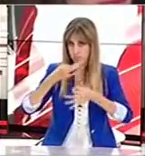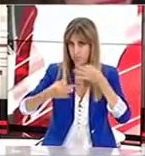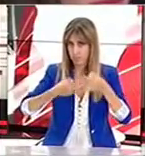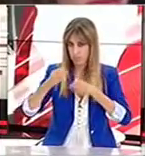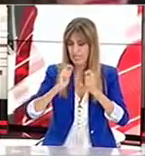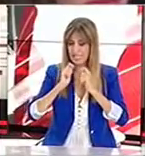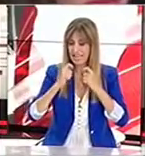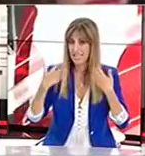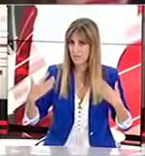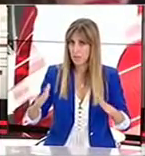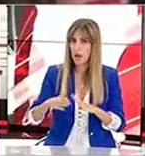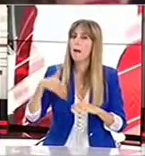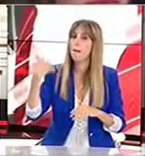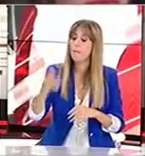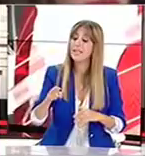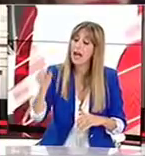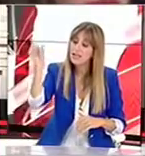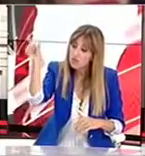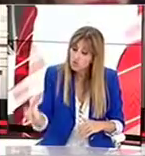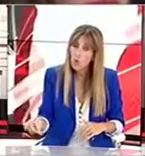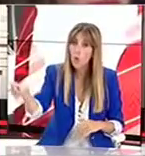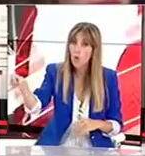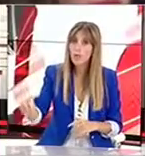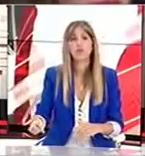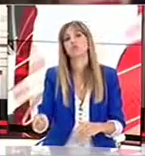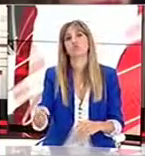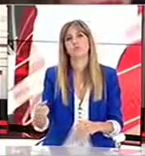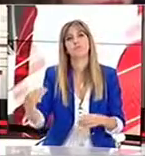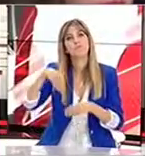την πολιτική ευθύνη και ζητήσατε από τους υπουργούς σας να κάνουν το ίδιο.